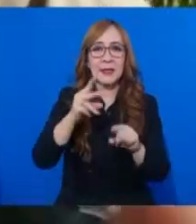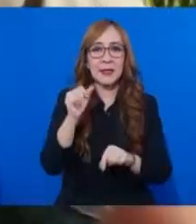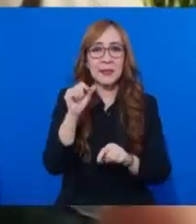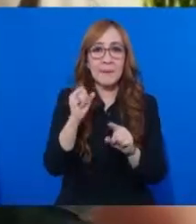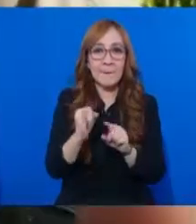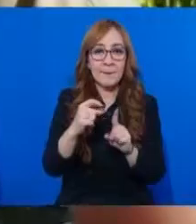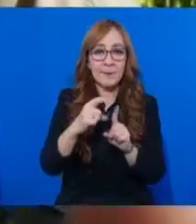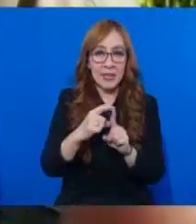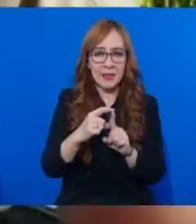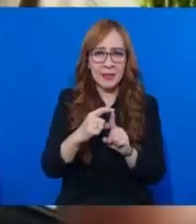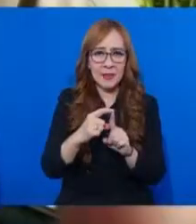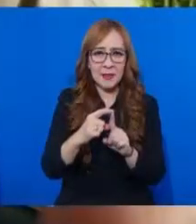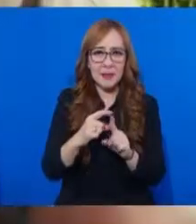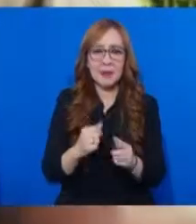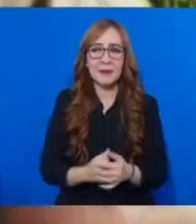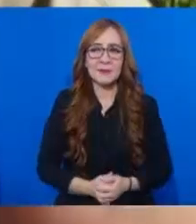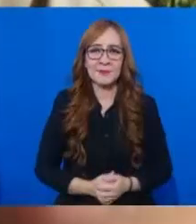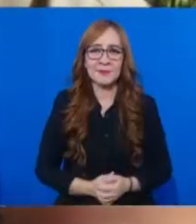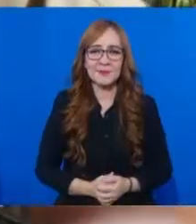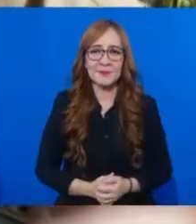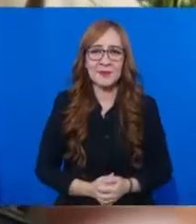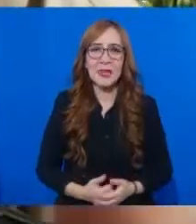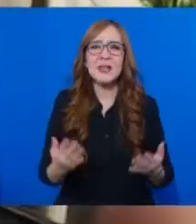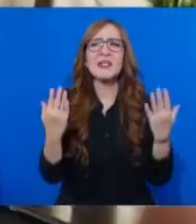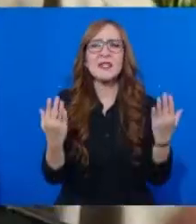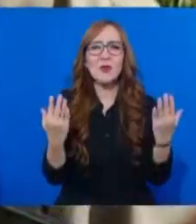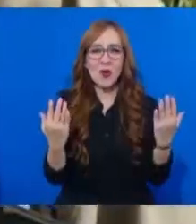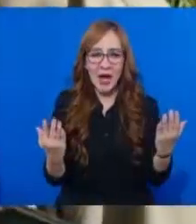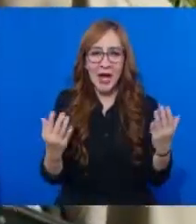induknya sendiri tidak akan sama. Semoga durian